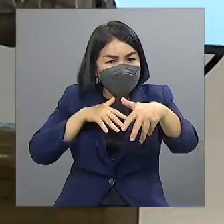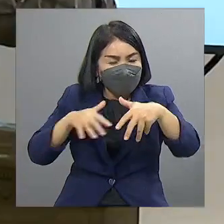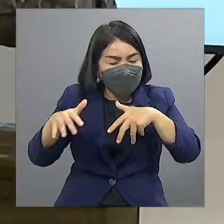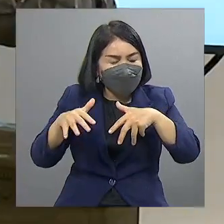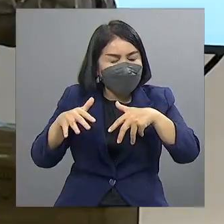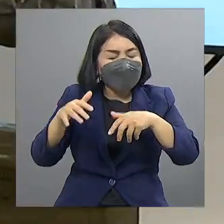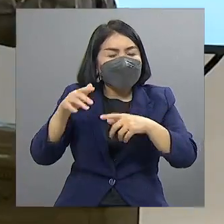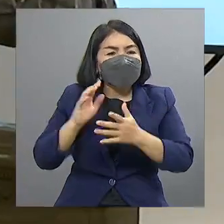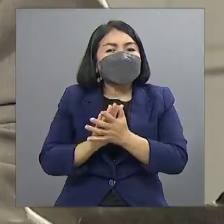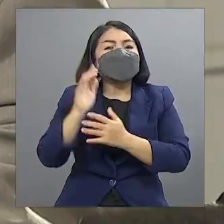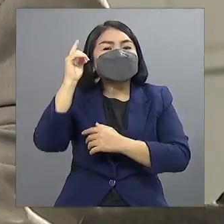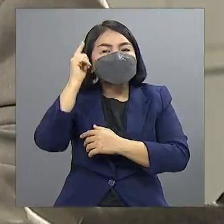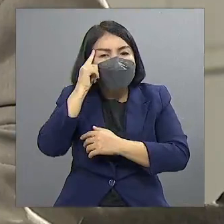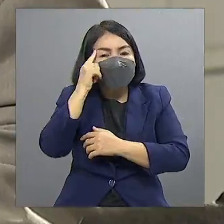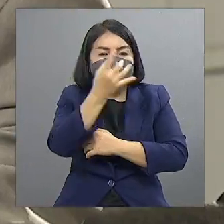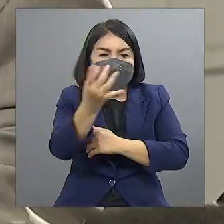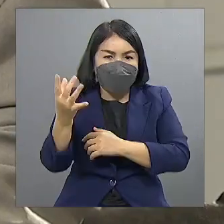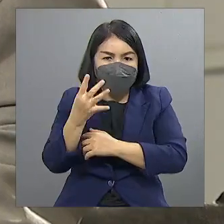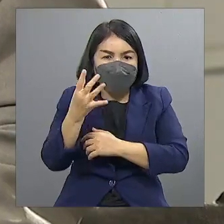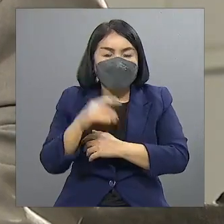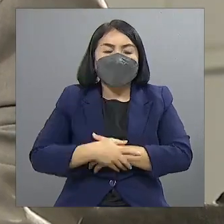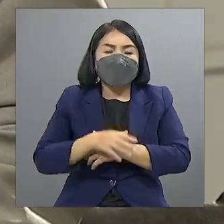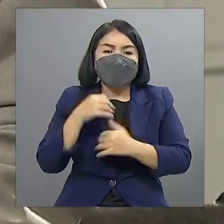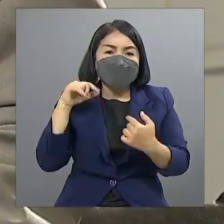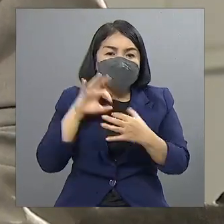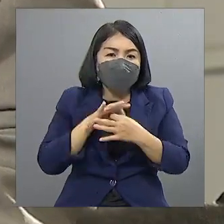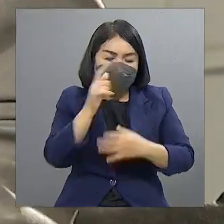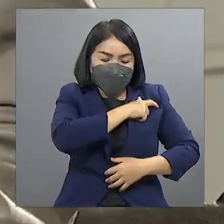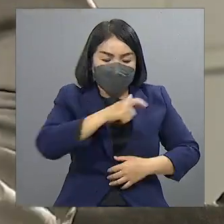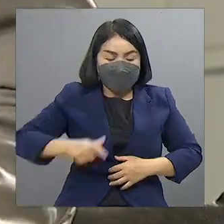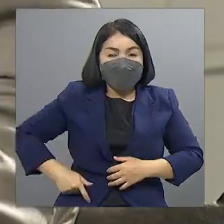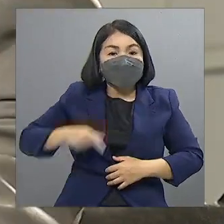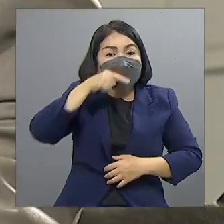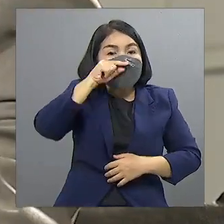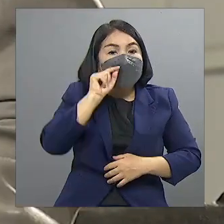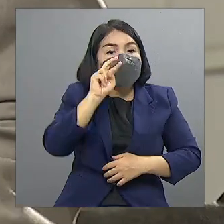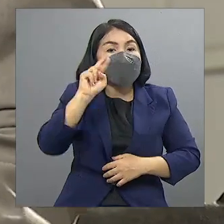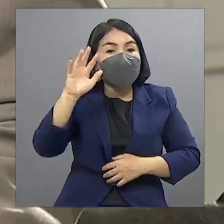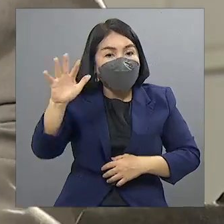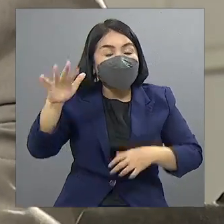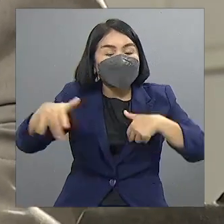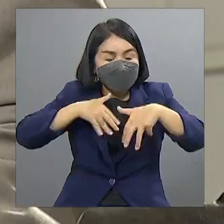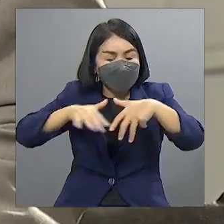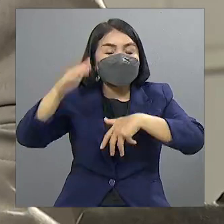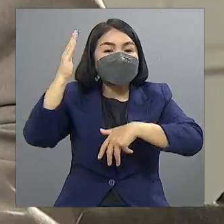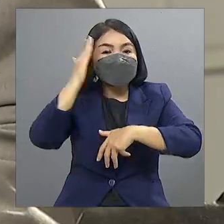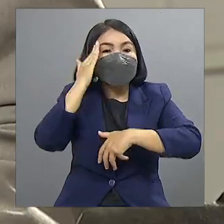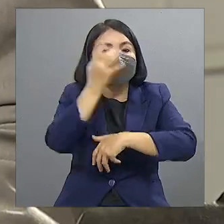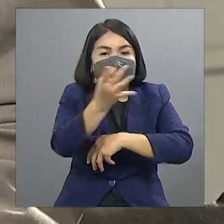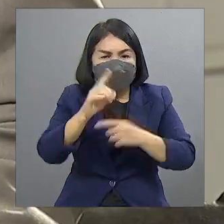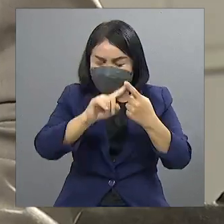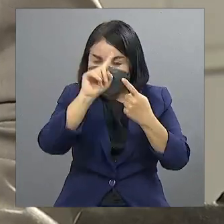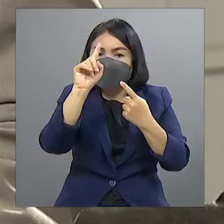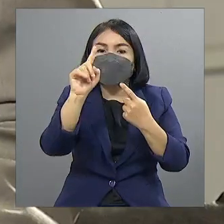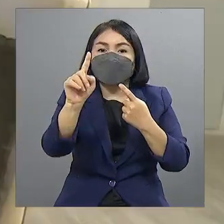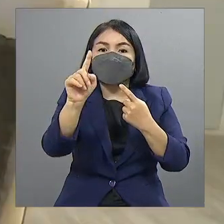หลักๆทันทีเลยครับเมื่อคิดถึงพระบาทสมเด็จพระจุลจอมเกล้าเจ้าอยู่หัวหรือว่าสมเด็จพระปิยมหาราชอย่างแรกเลยก็คือการเ